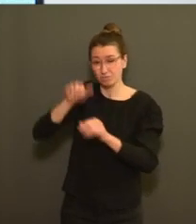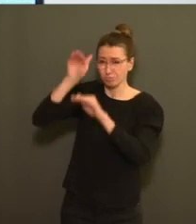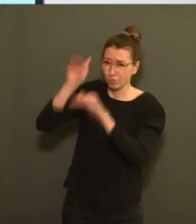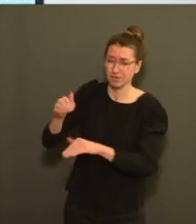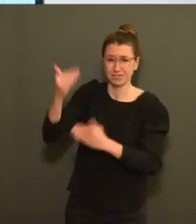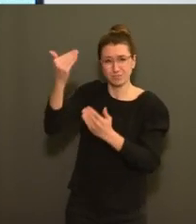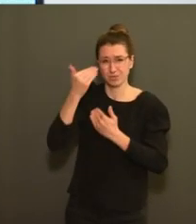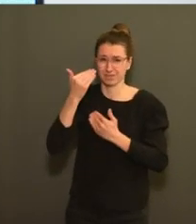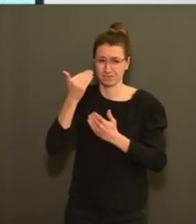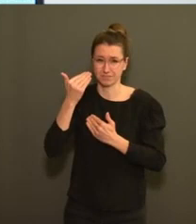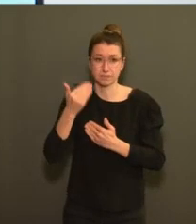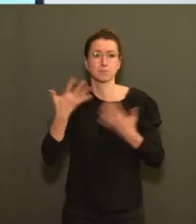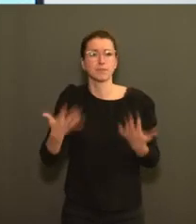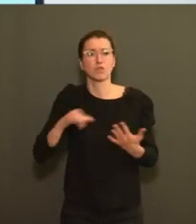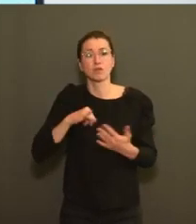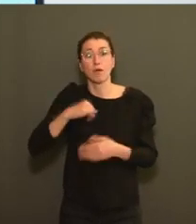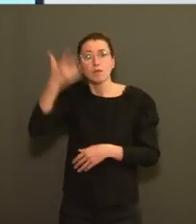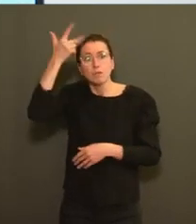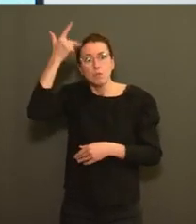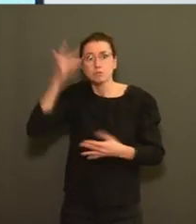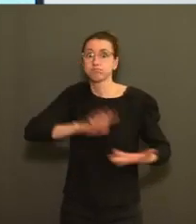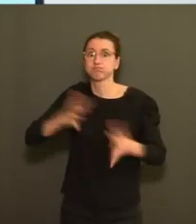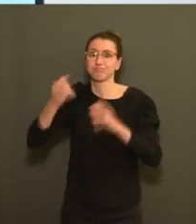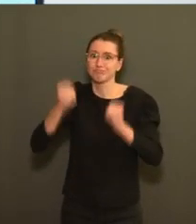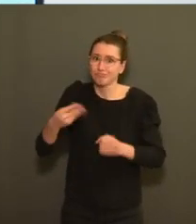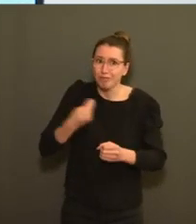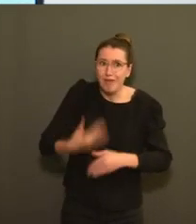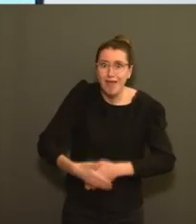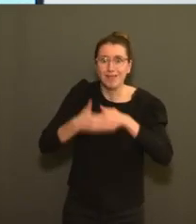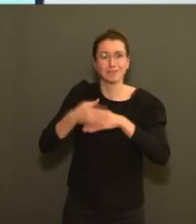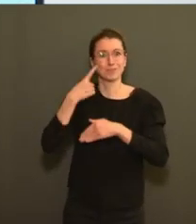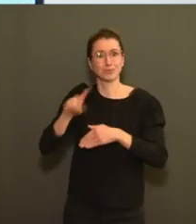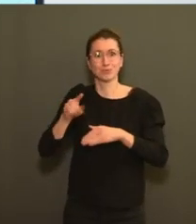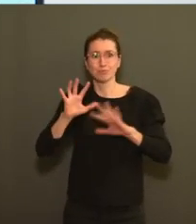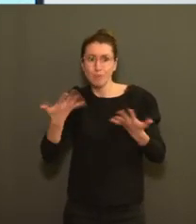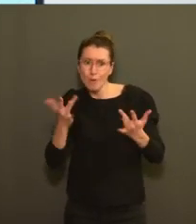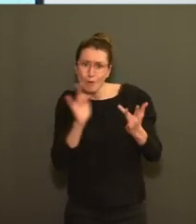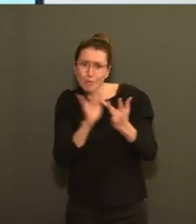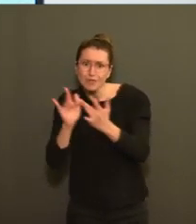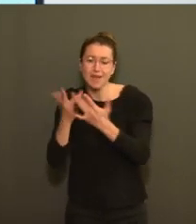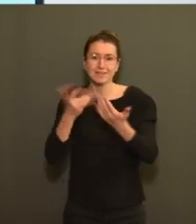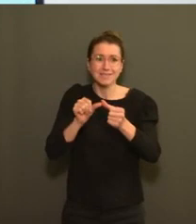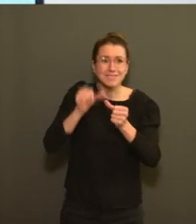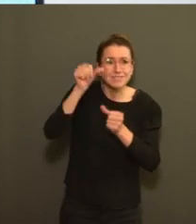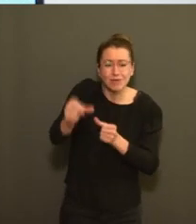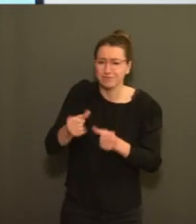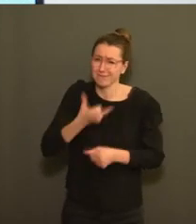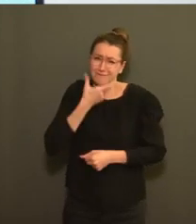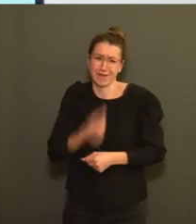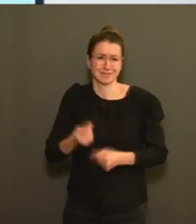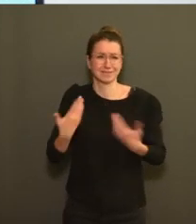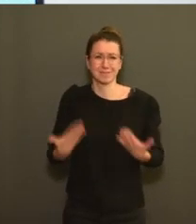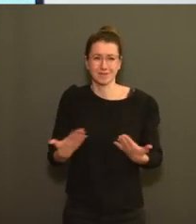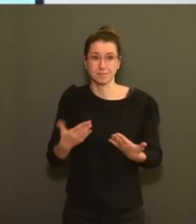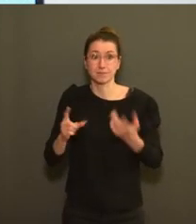dirais heureusement. Alors usez-en, abusez même de ces moyens si nécessaire, mais surtout gardez vos distances. C'est